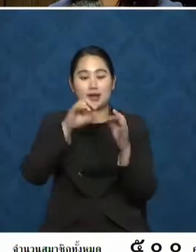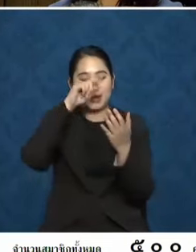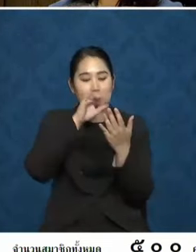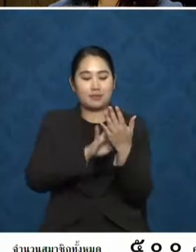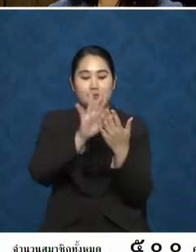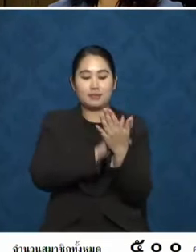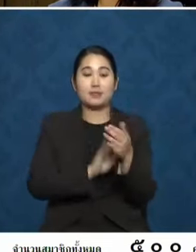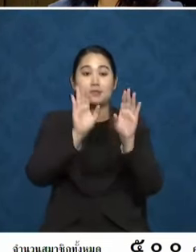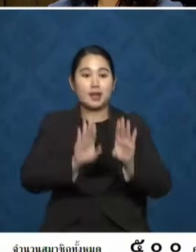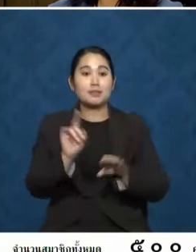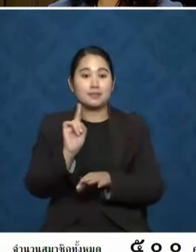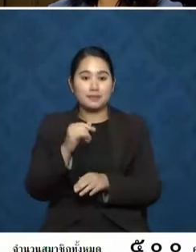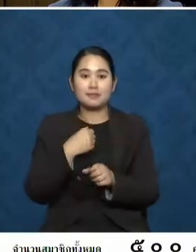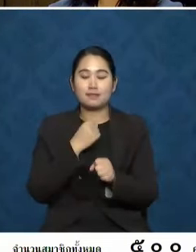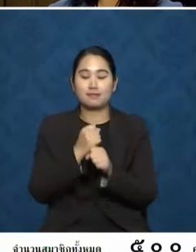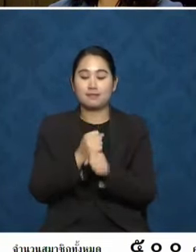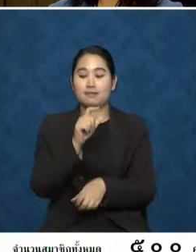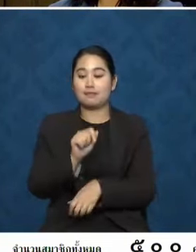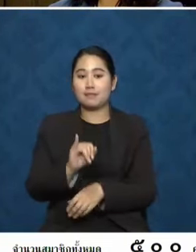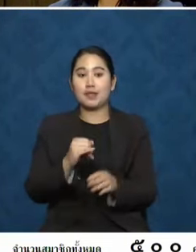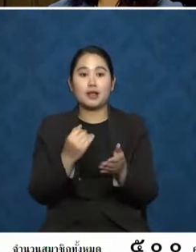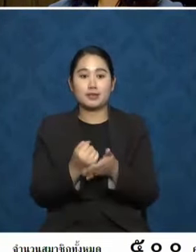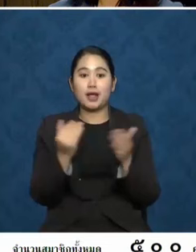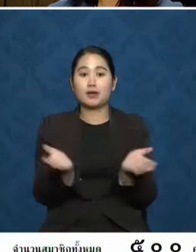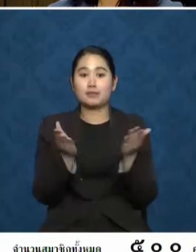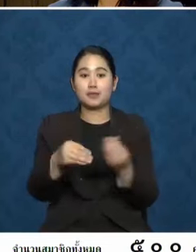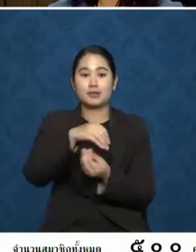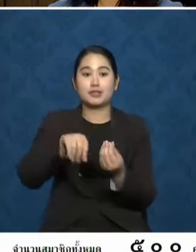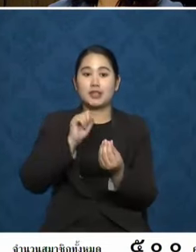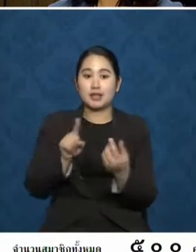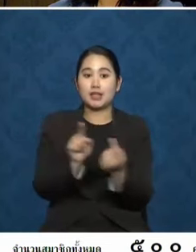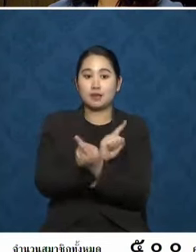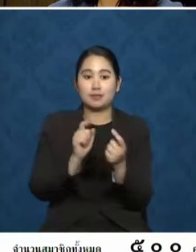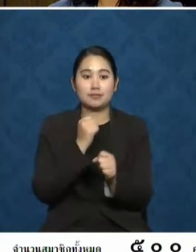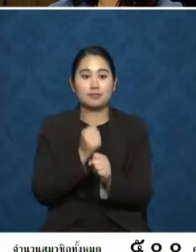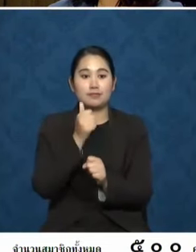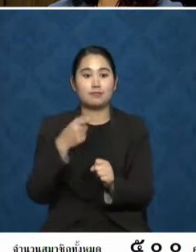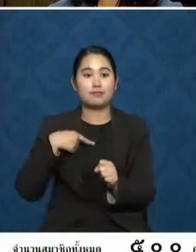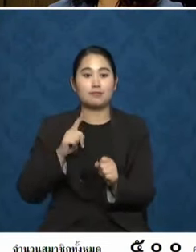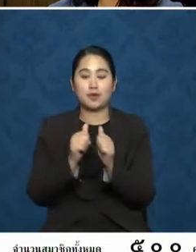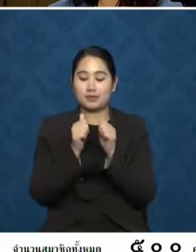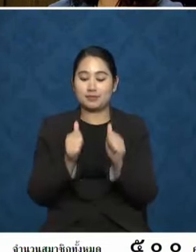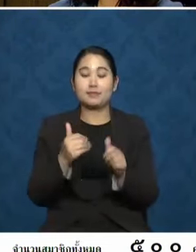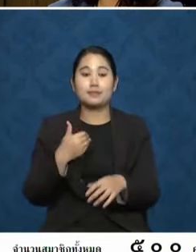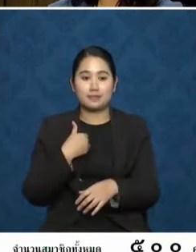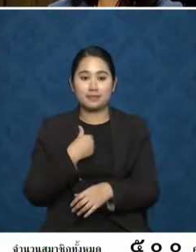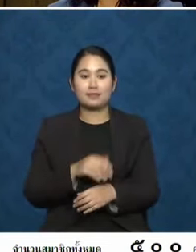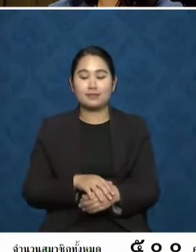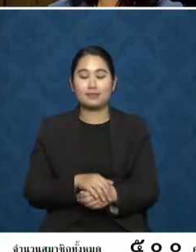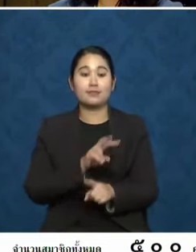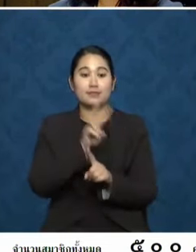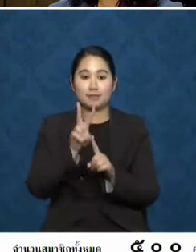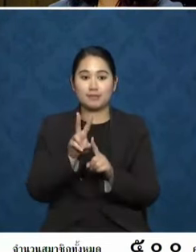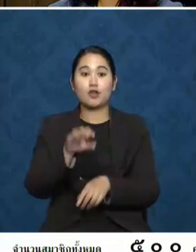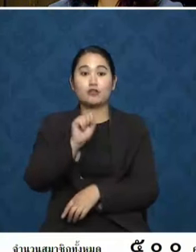รถบจะทำยงไให้ AI เรื่องนั้นส่ผลประโยชนต่กพาสัคมและศักกไดจริอาจะเกดประโยชนมากกวาปัทสองครั